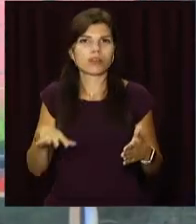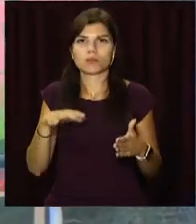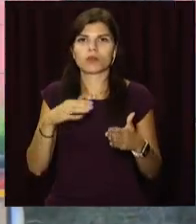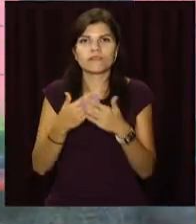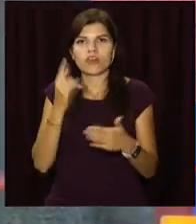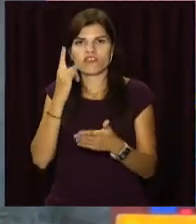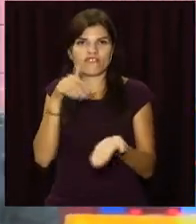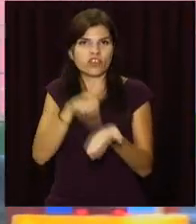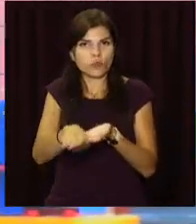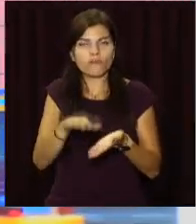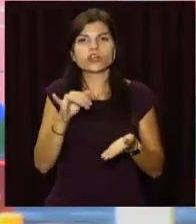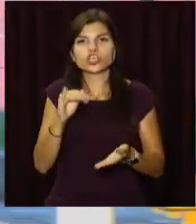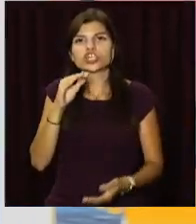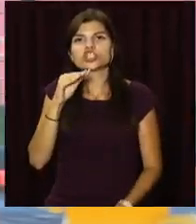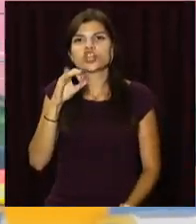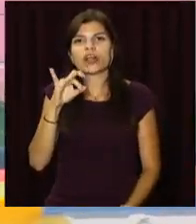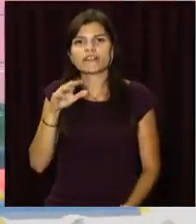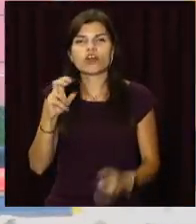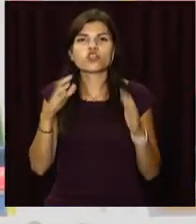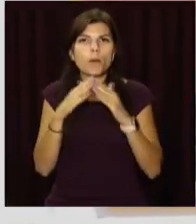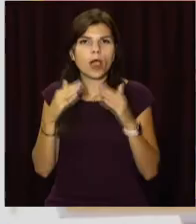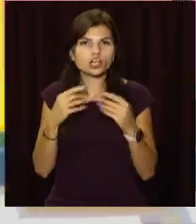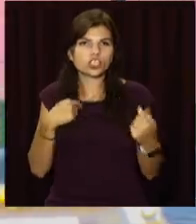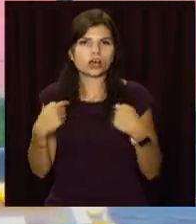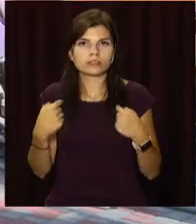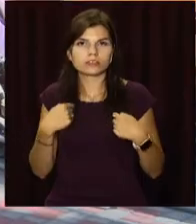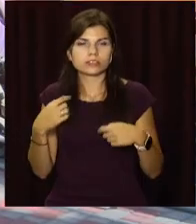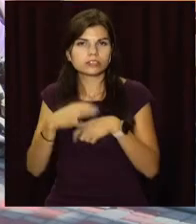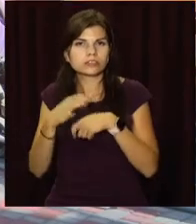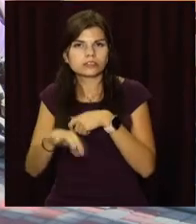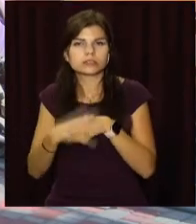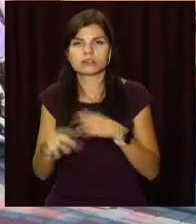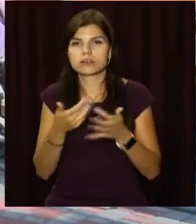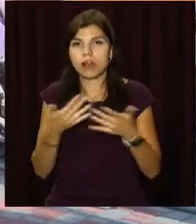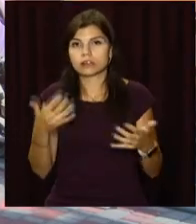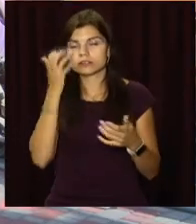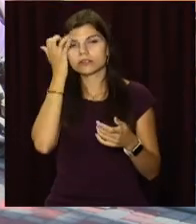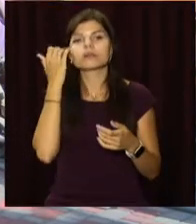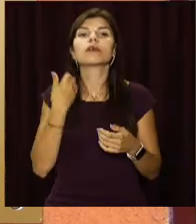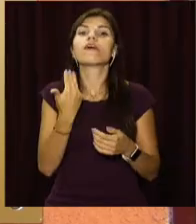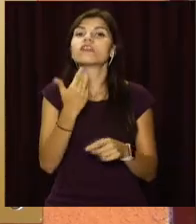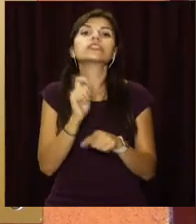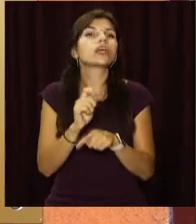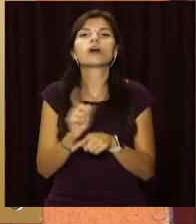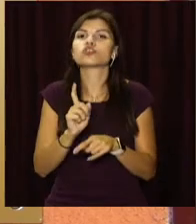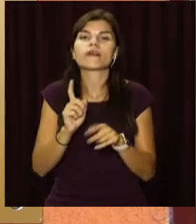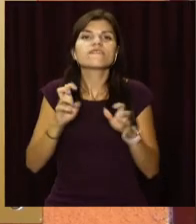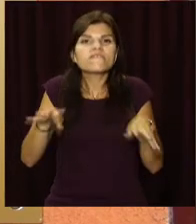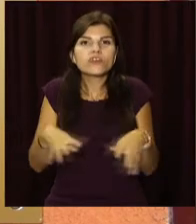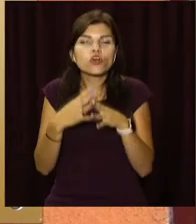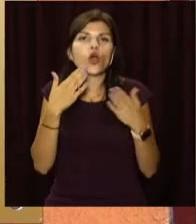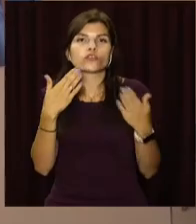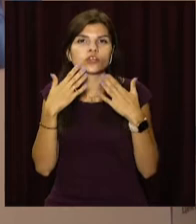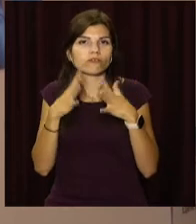вони не відмовлялися від своїх дітей та жертвами домашнього насильства. У Центрі соціальної підтримки кажуть, їх завдання –